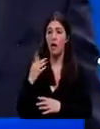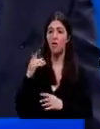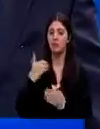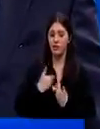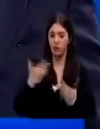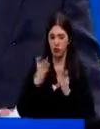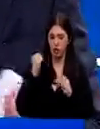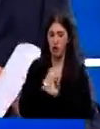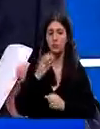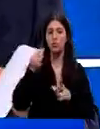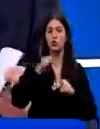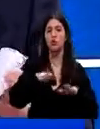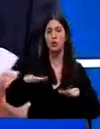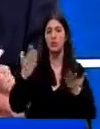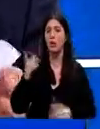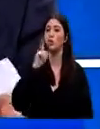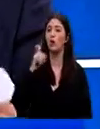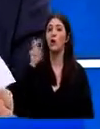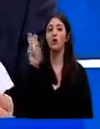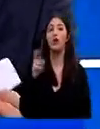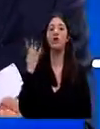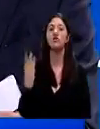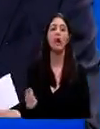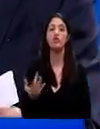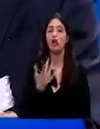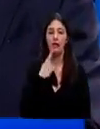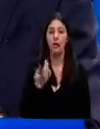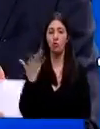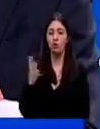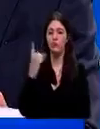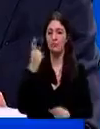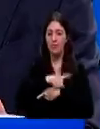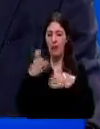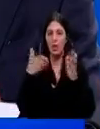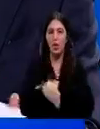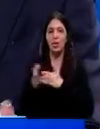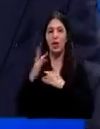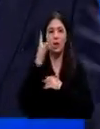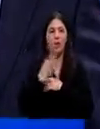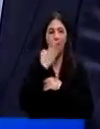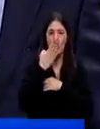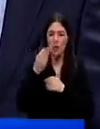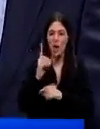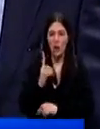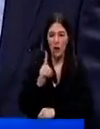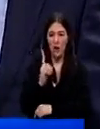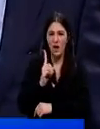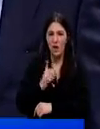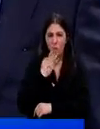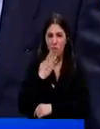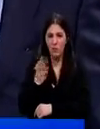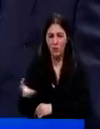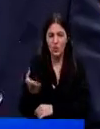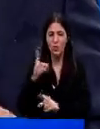Sevgili küçük kardeşim, çocuklar bile soruyor dolar ne olacak diye. Yani tuhaf bir döneme girdik. Yani ilkokul çağındaki çocuklar bile doları